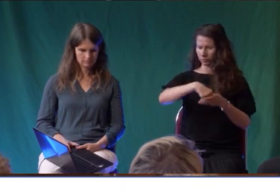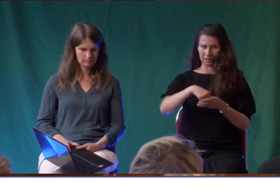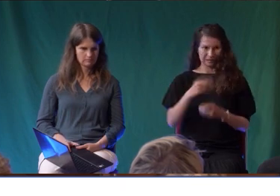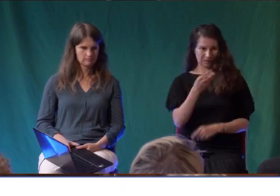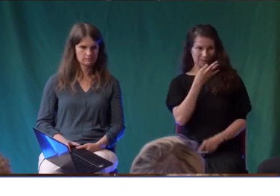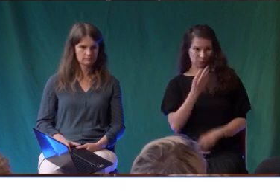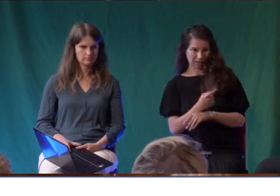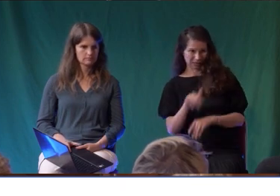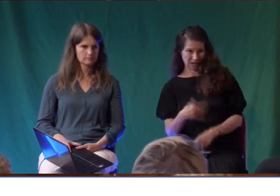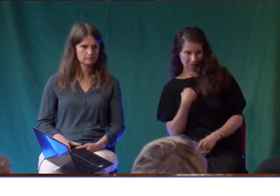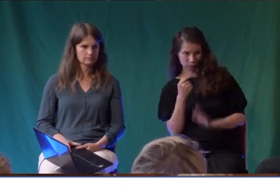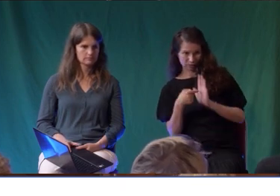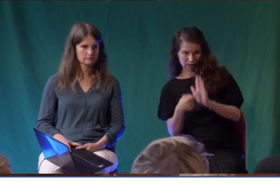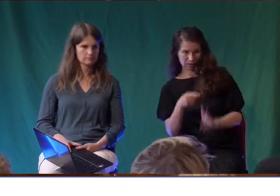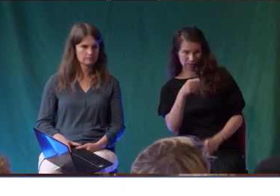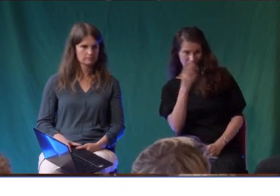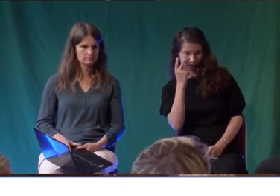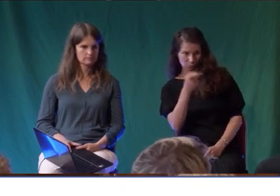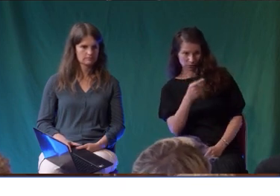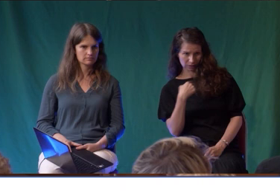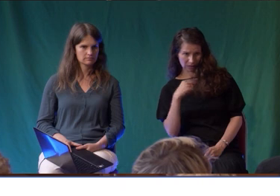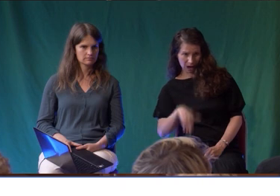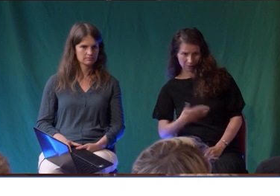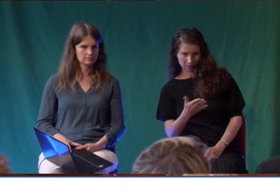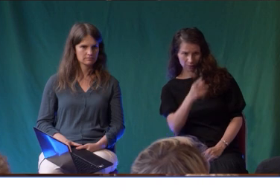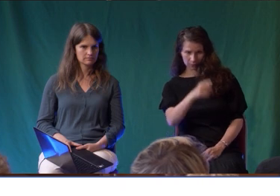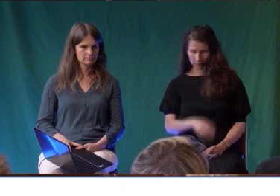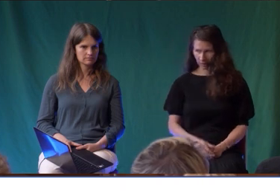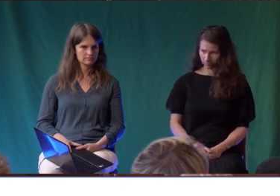zeigen ich weiß nicht wie die Zeit ist darf ich noch